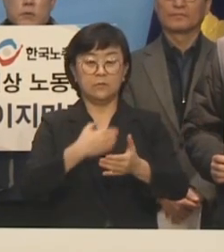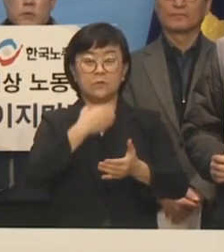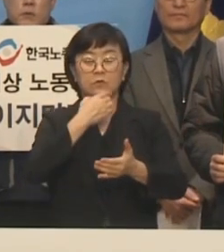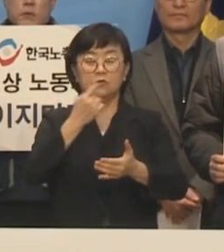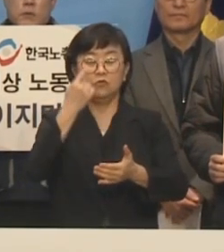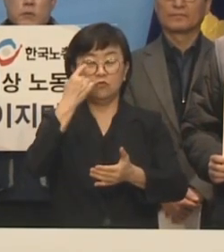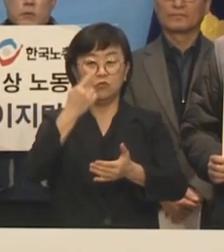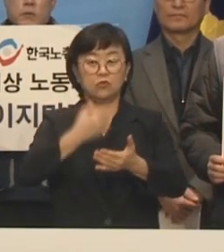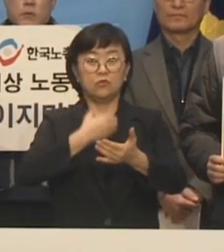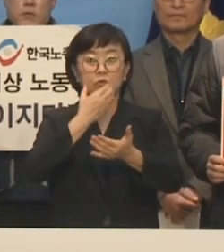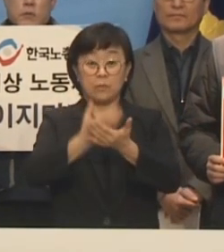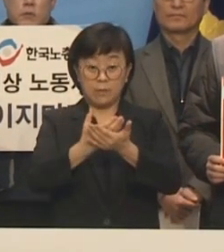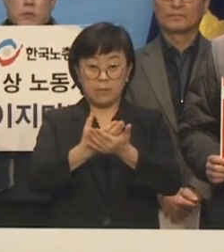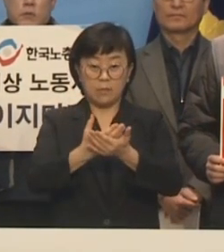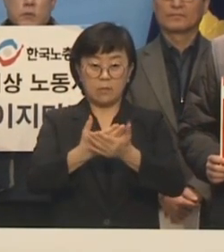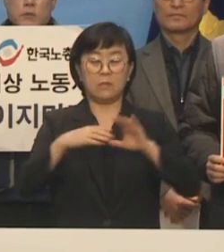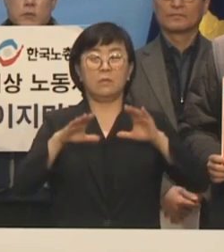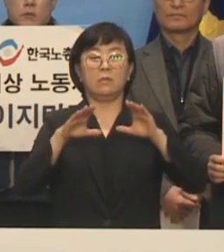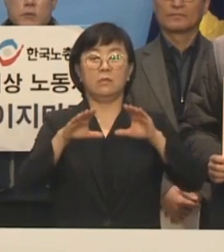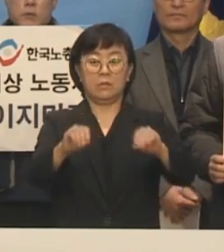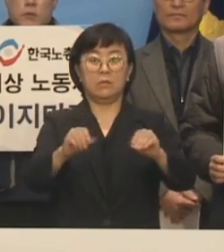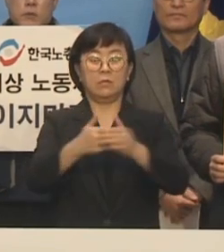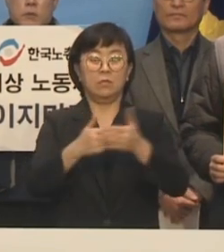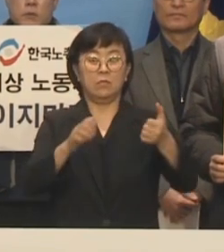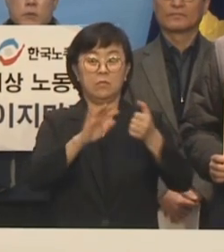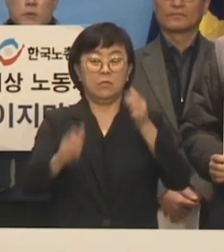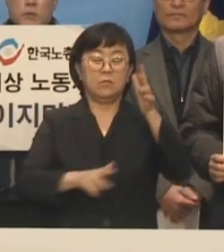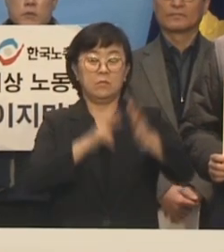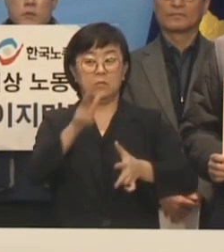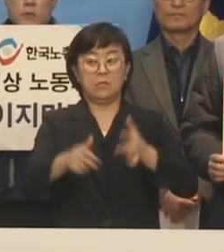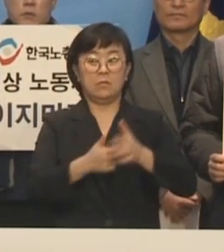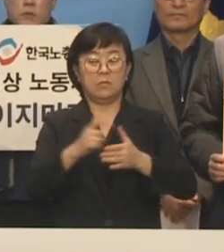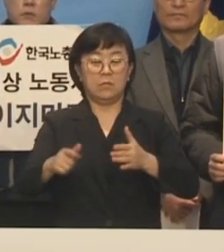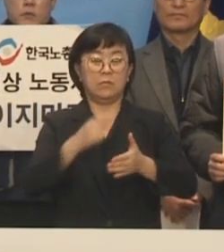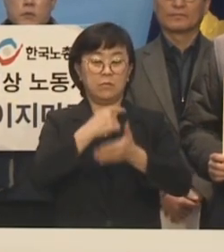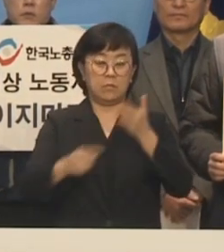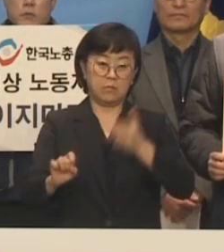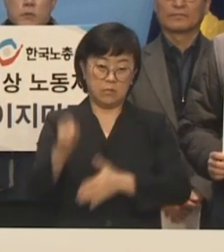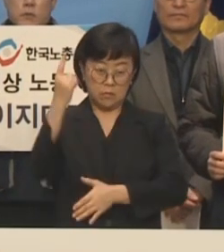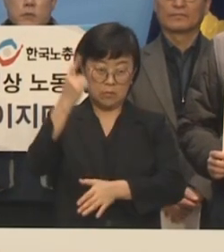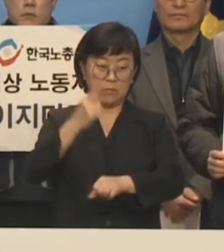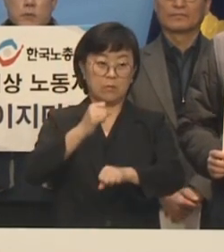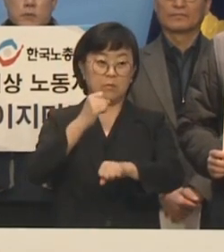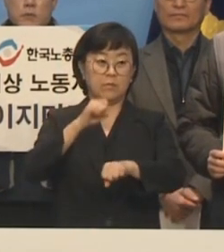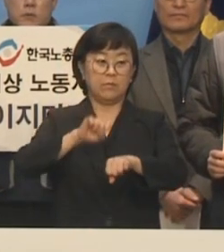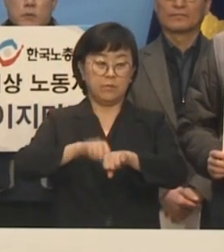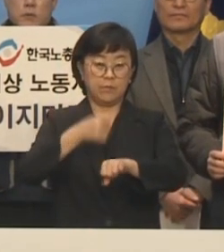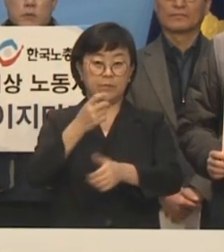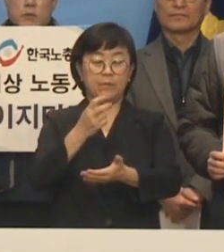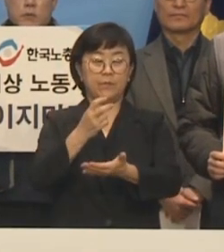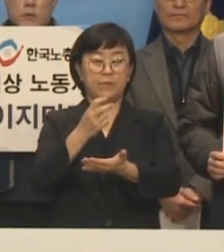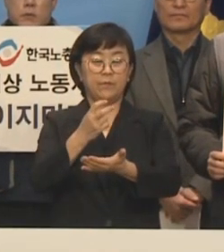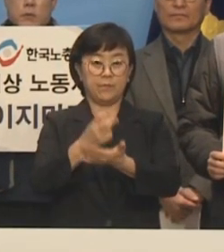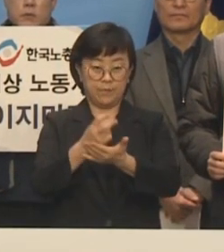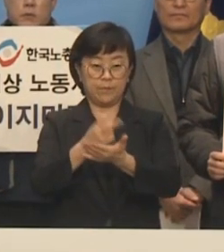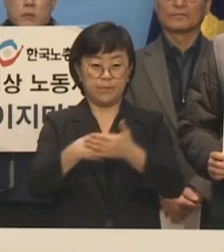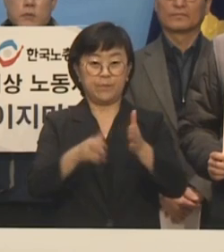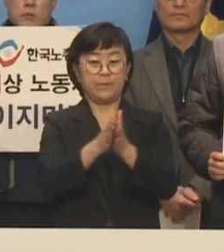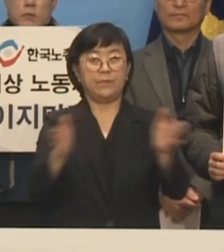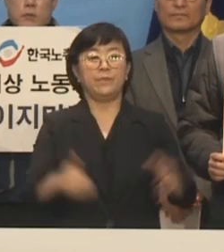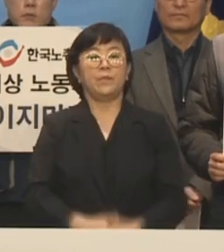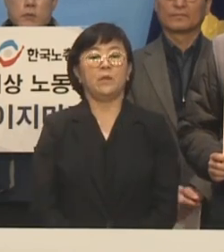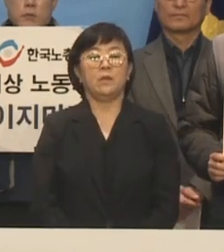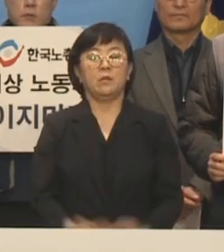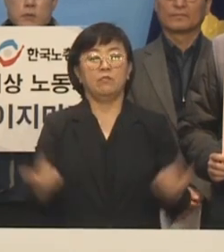것을 당장 중단하고 50인 미만 사업장에 중대재해처벌법을 즉각 적용해야 합니다.